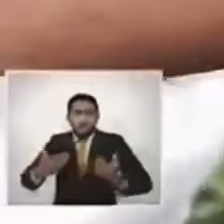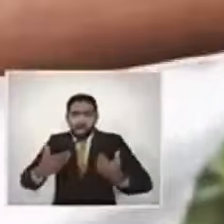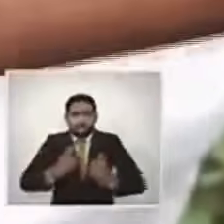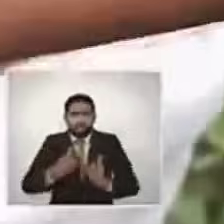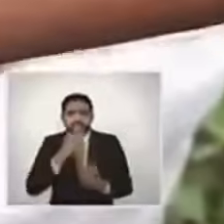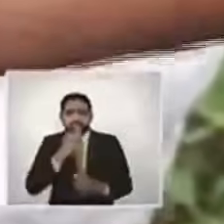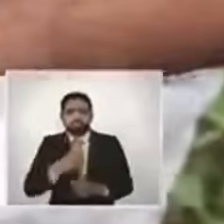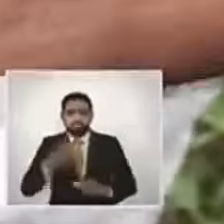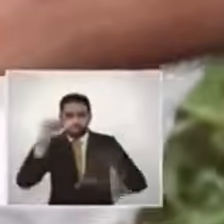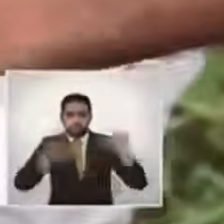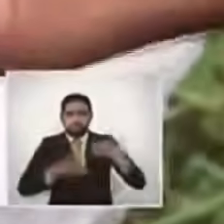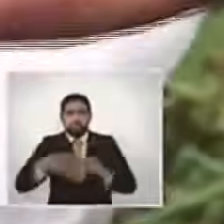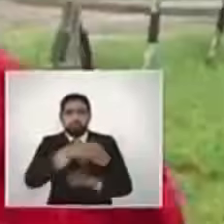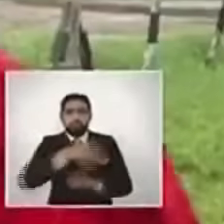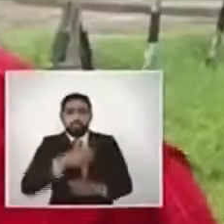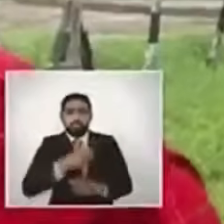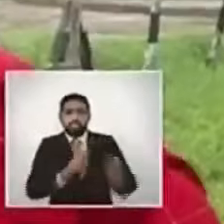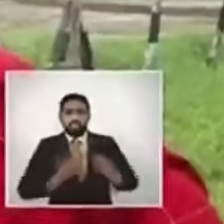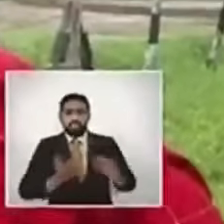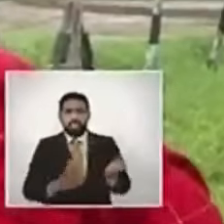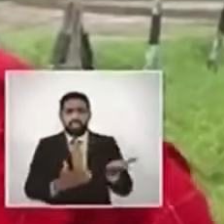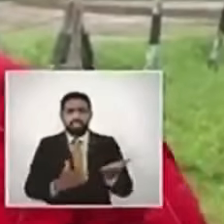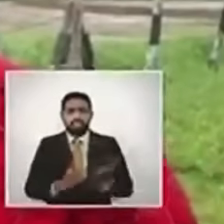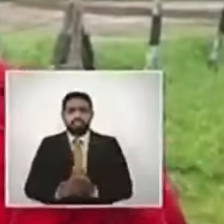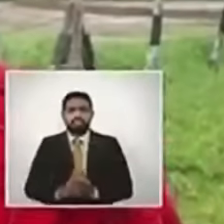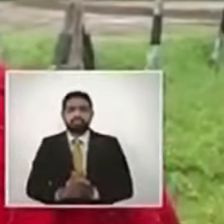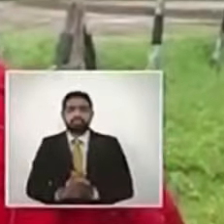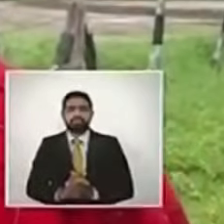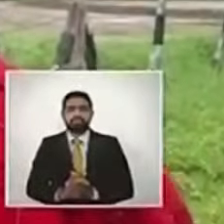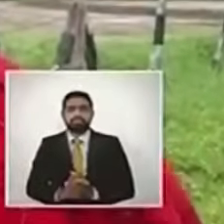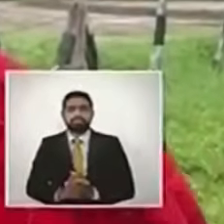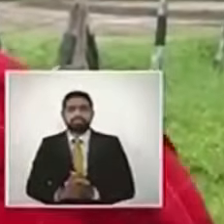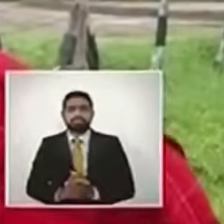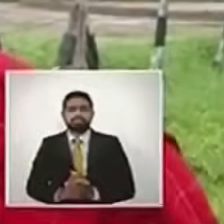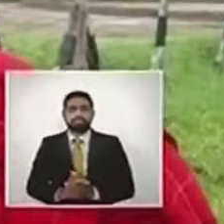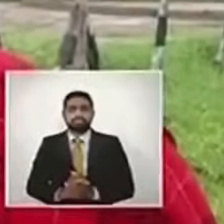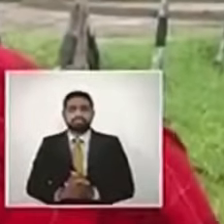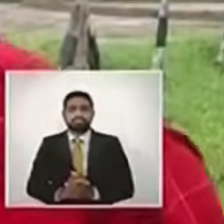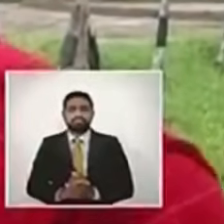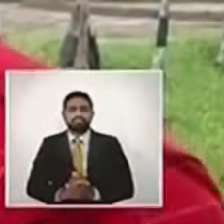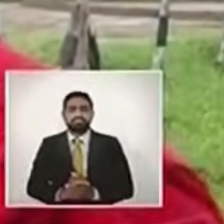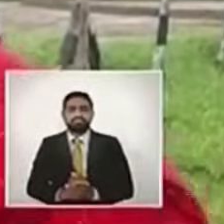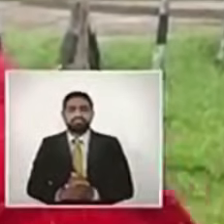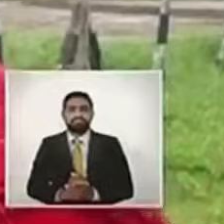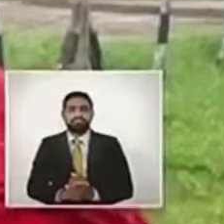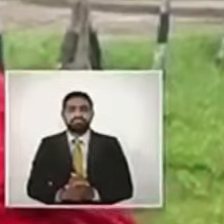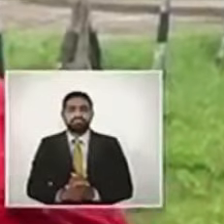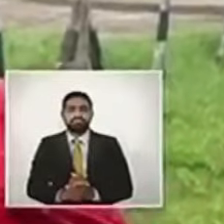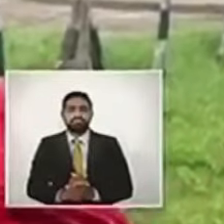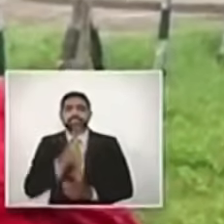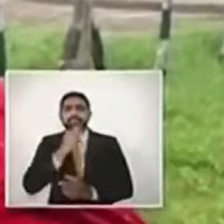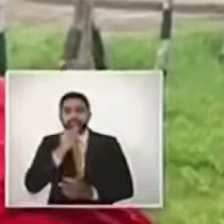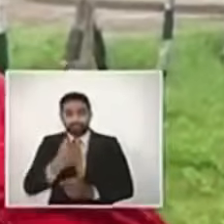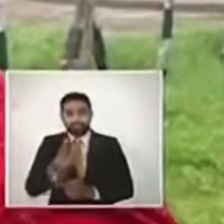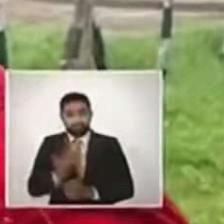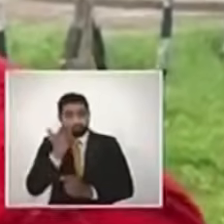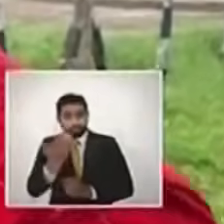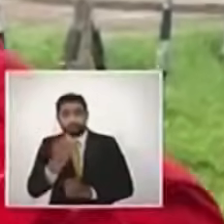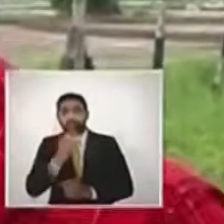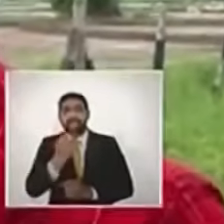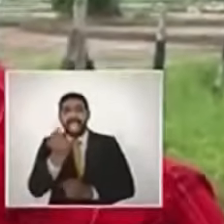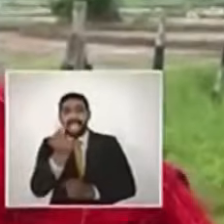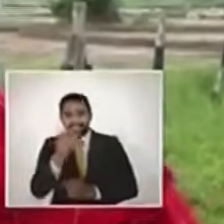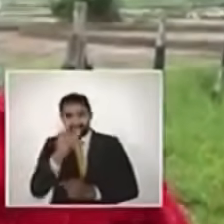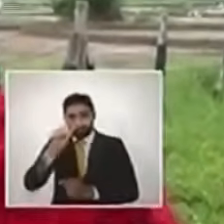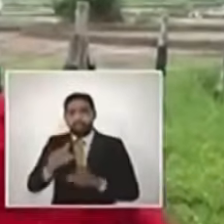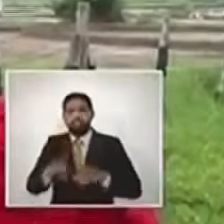පොර තමයි මේ තියෙන තනිකර මඩ පොර. මේ අවස්ථාවේදී බීජ කොයිපලේ දැන් මේ They are sowing seeds on this paddy field using chemical fertilizer. The